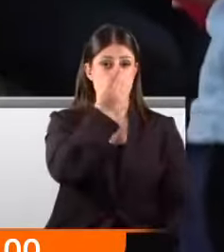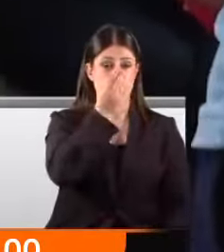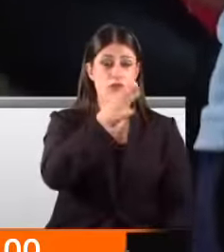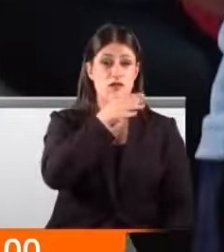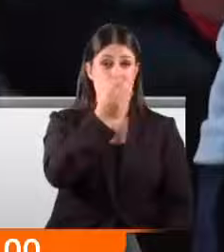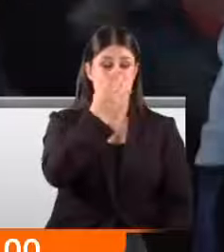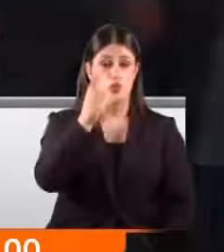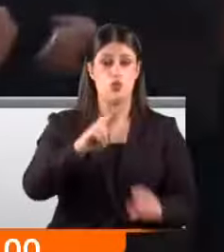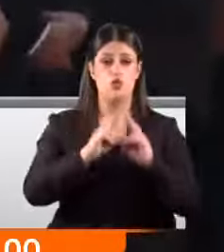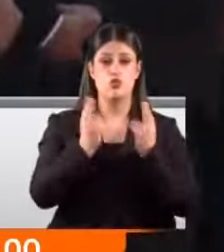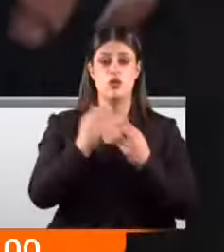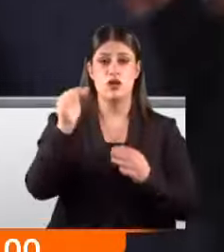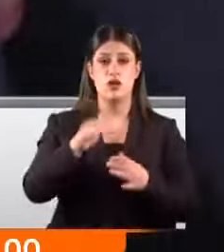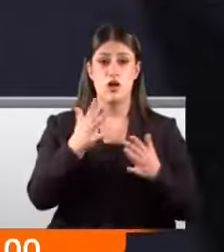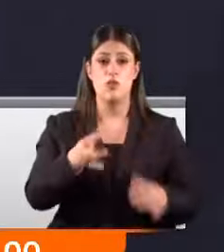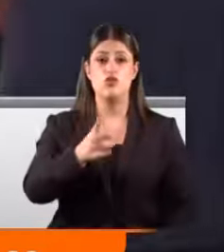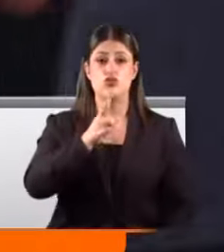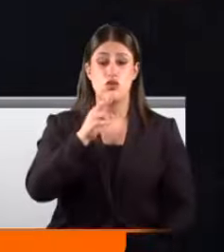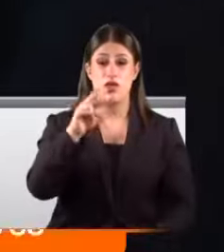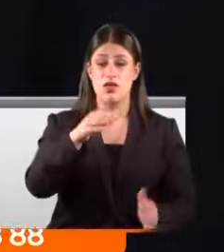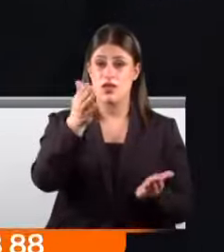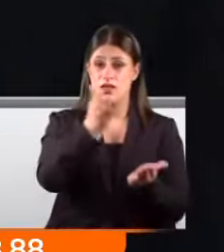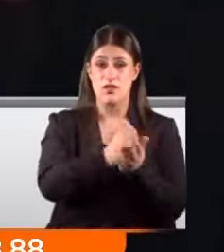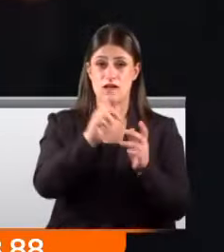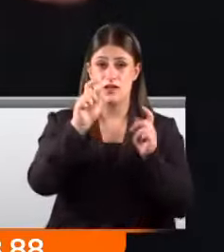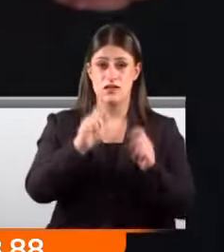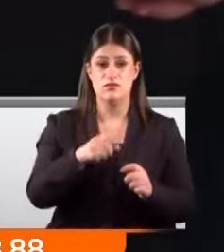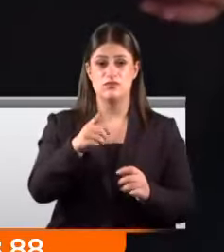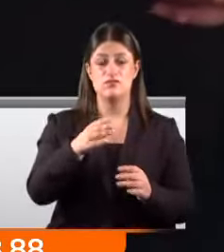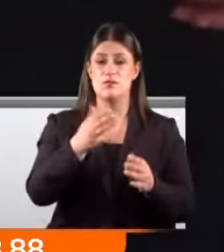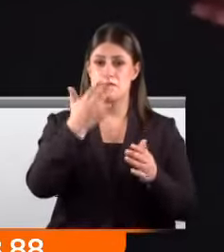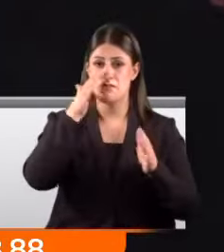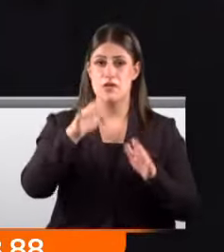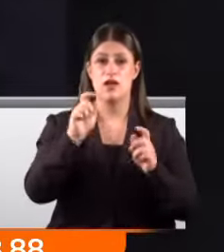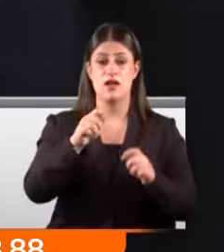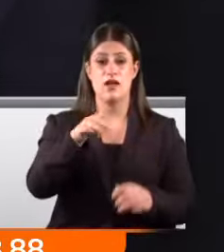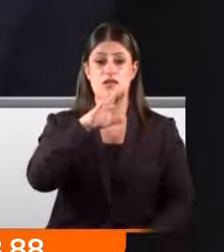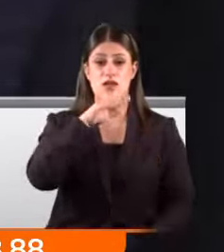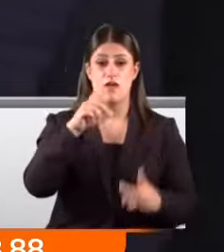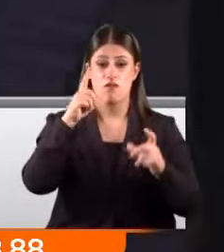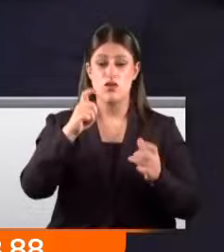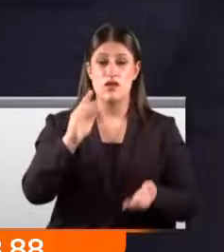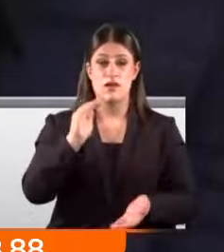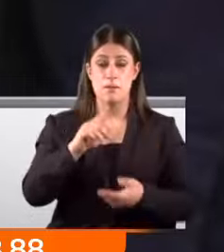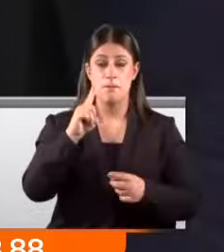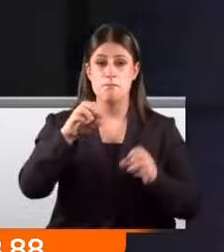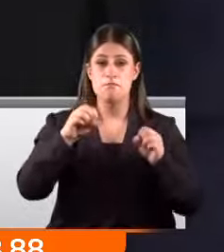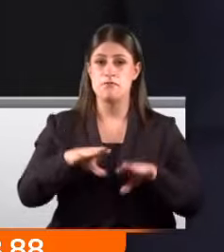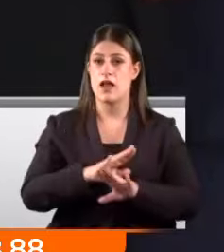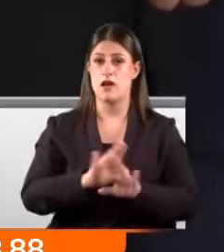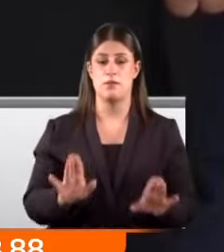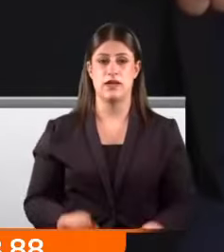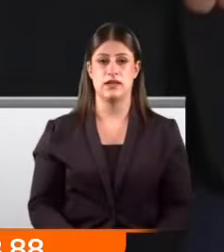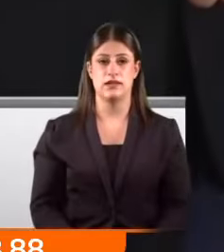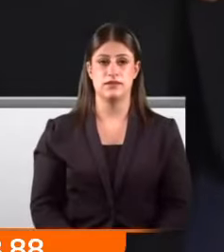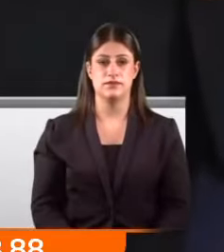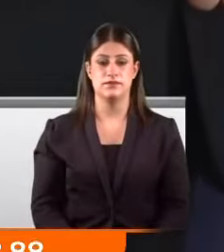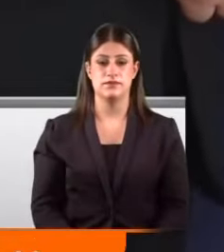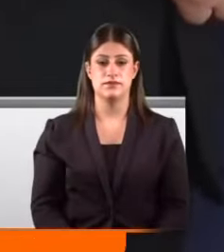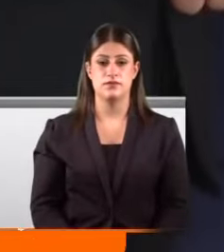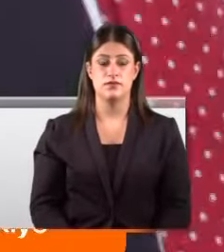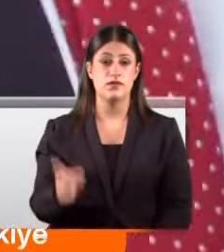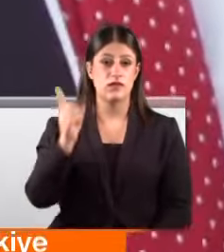geldi ama son yolculuğunda en önde saf tuttu. Dedesinin fotoğrafını elinden bir an bırakmadı.